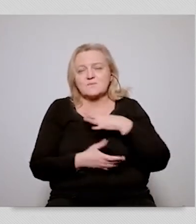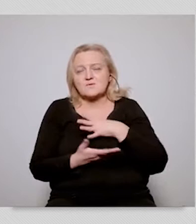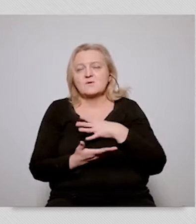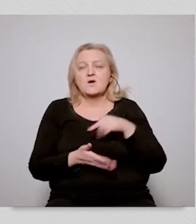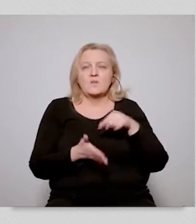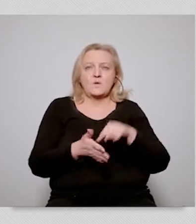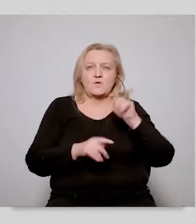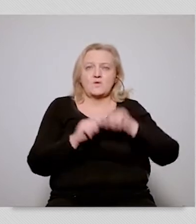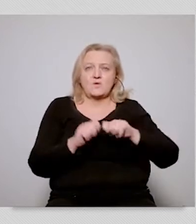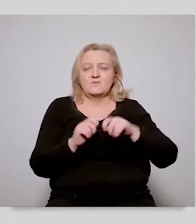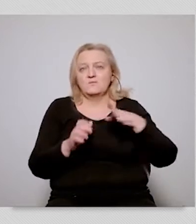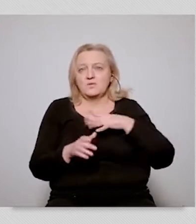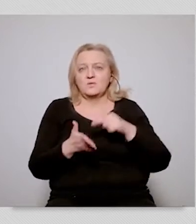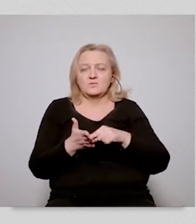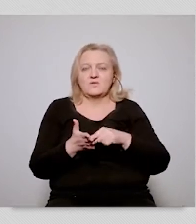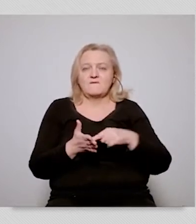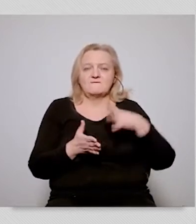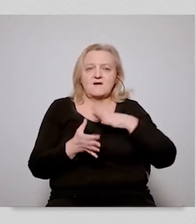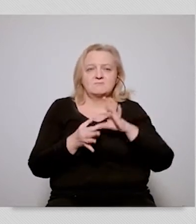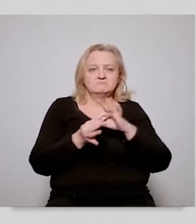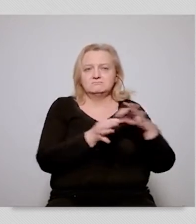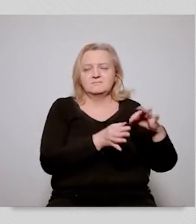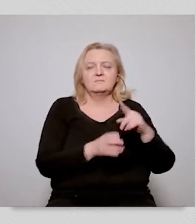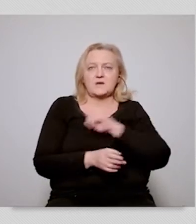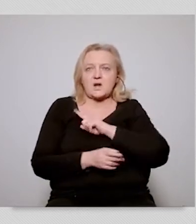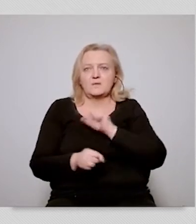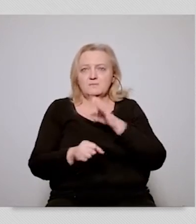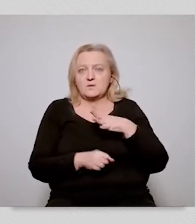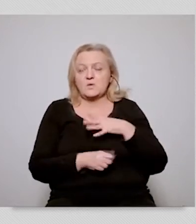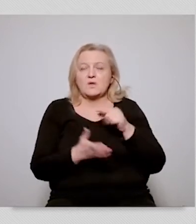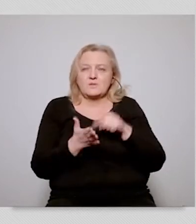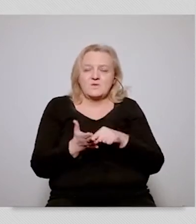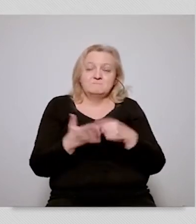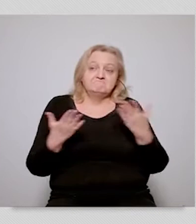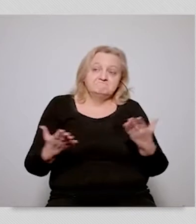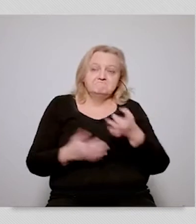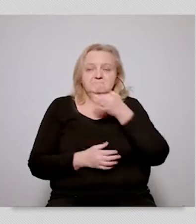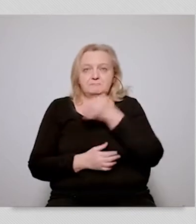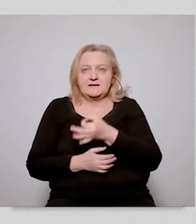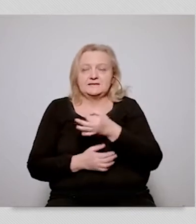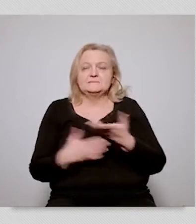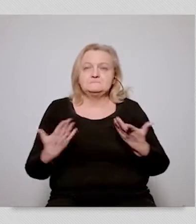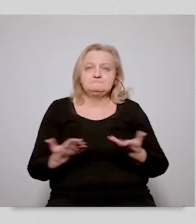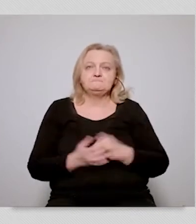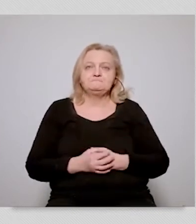jakby ten łańcuch wartości, więc to są pytania, które z tym będzie